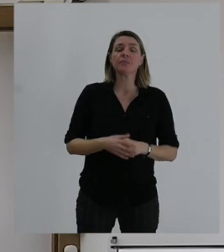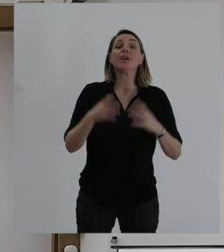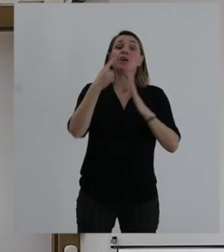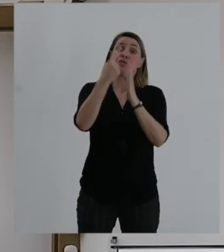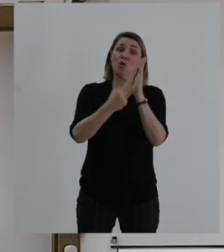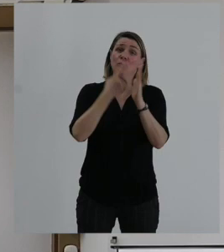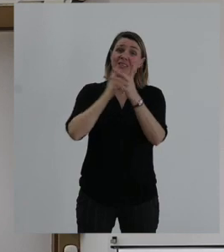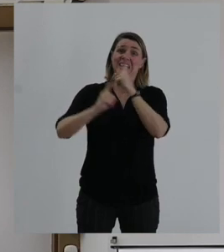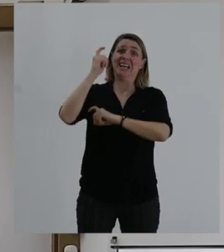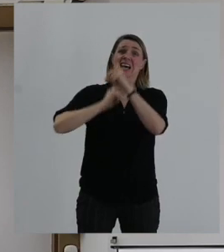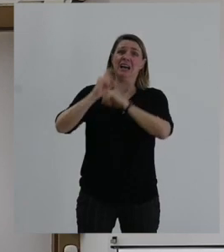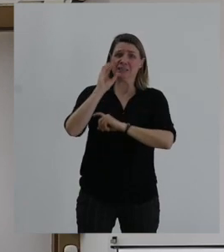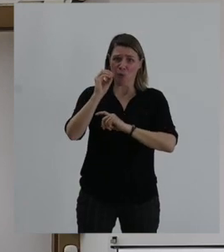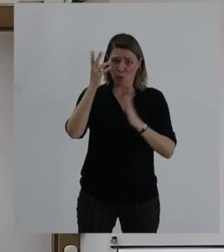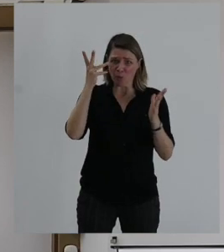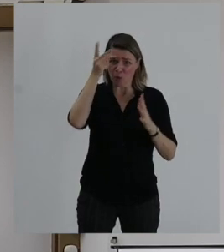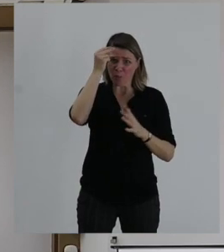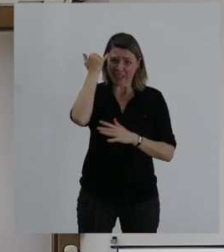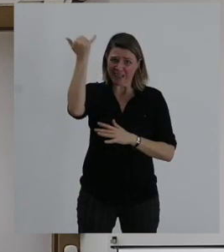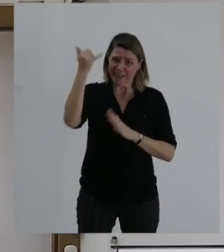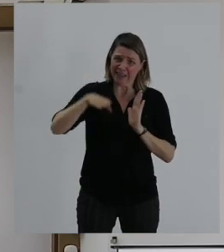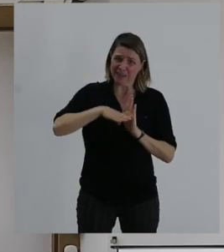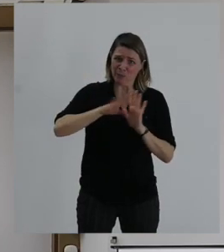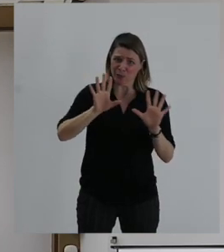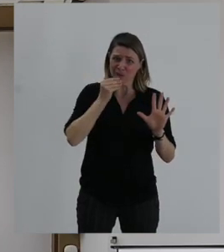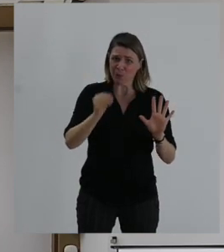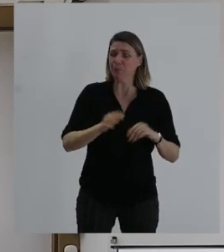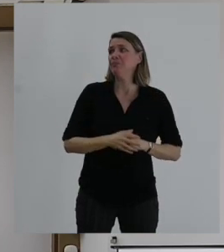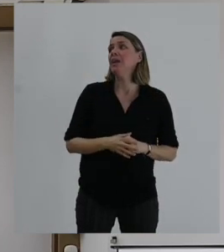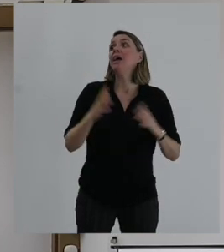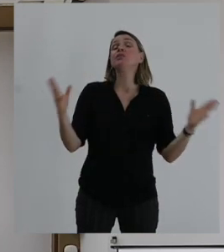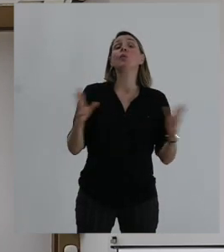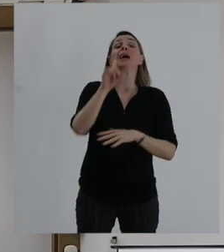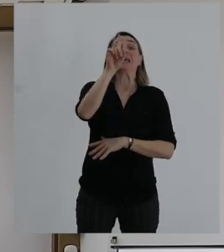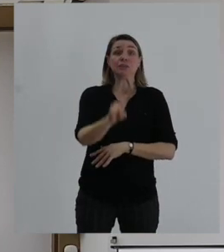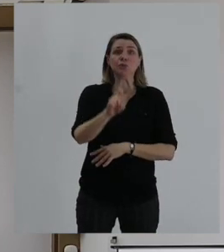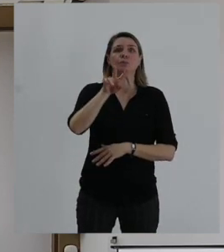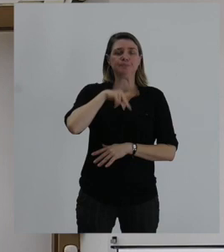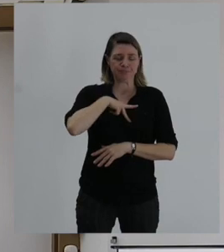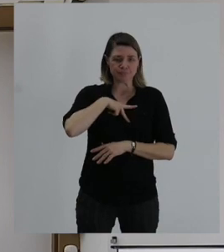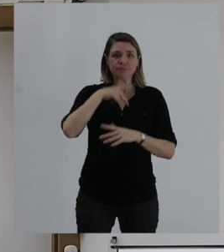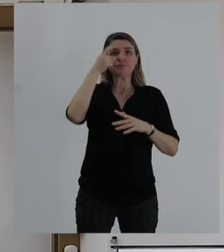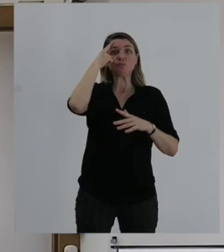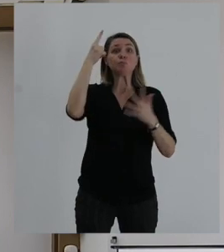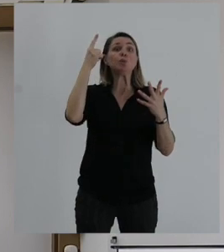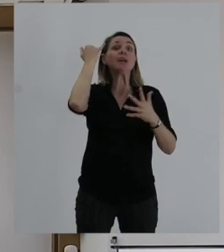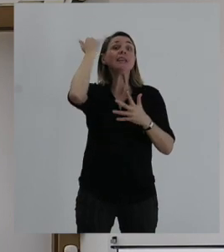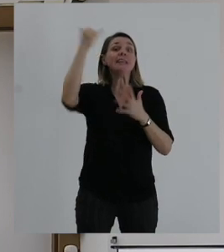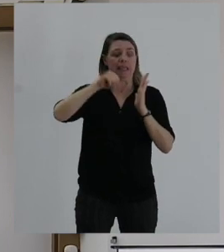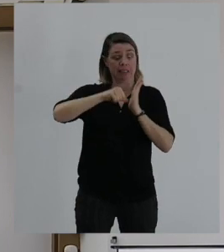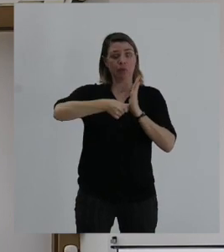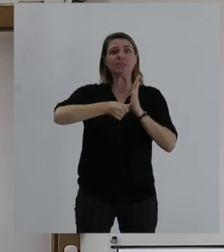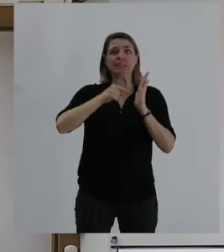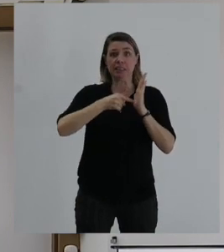Je recommence pas à zéro, vous avez compris l'idée au début. Donc oui, moi, ma question c'est vraiment pour avoir cette idée